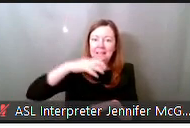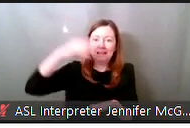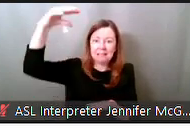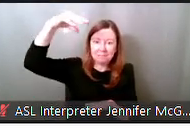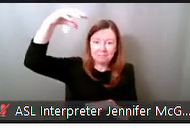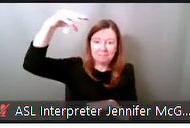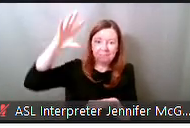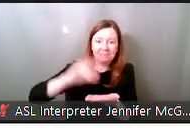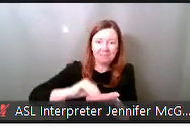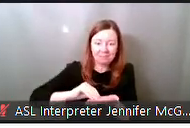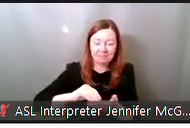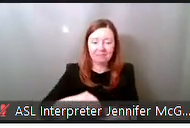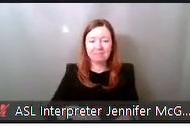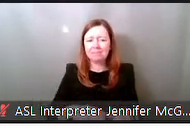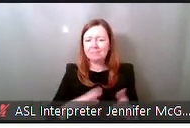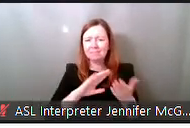为